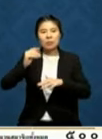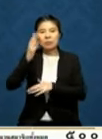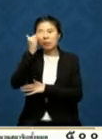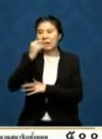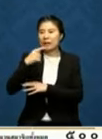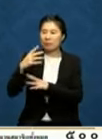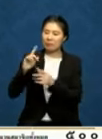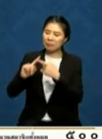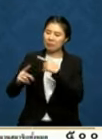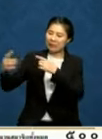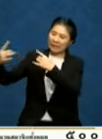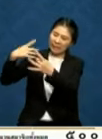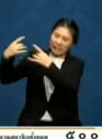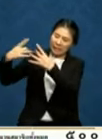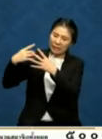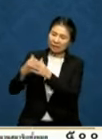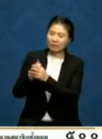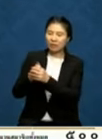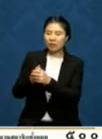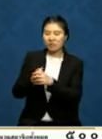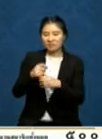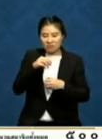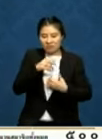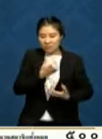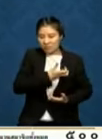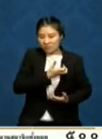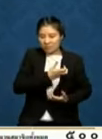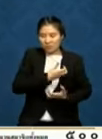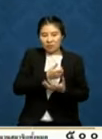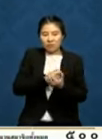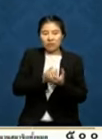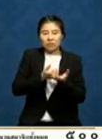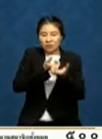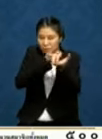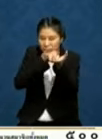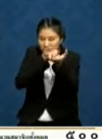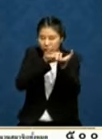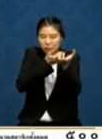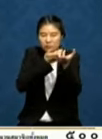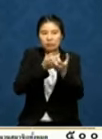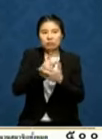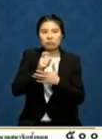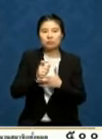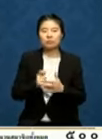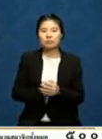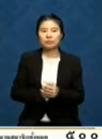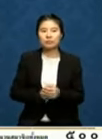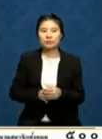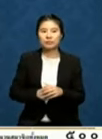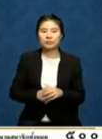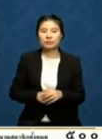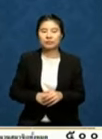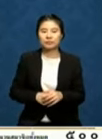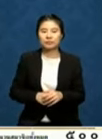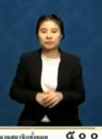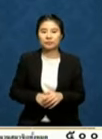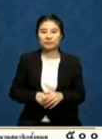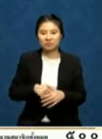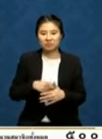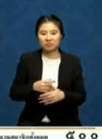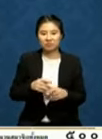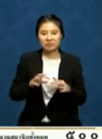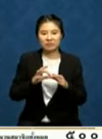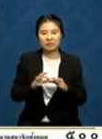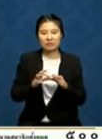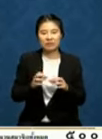กอยู่ในสภาพแวดล้อมที่ถูกเลี้ยงมาด้วยความรุนแรงในครอบครัวมาโดยตลอดสุดท้ายจบลงด้วยการแสดงออก